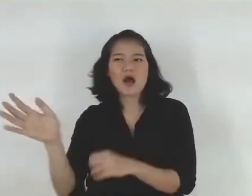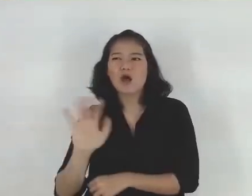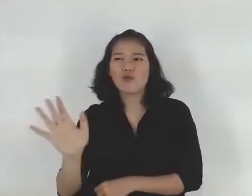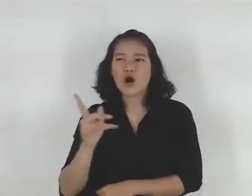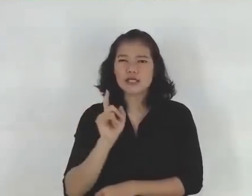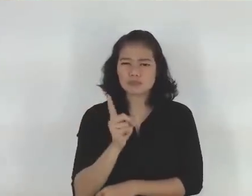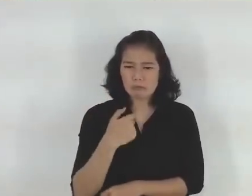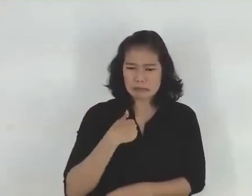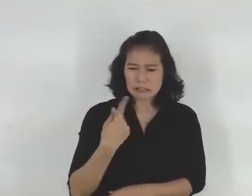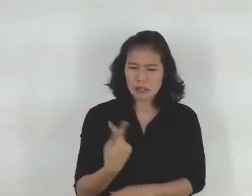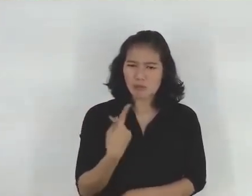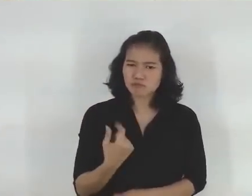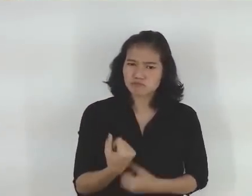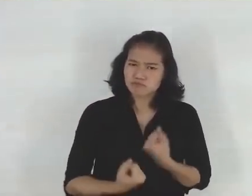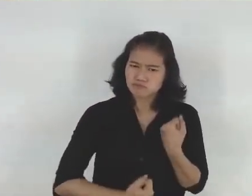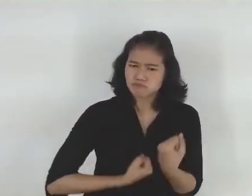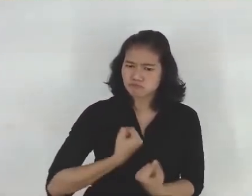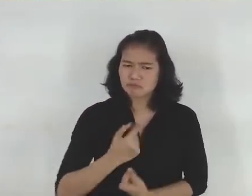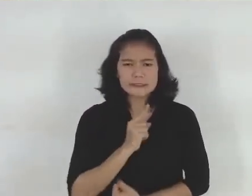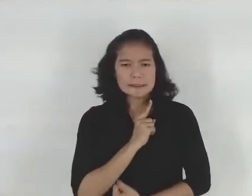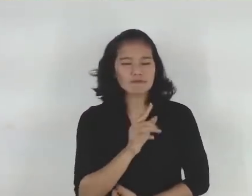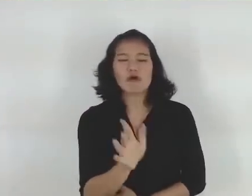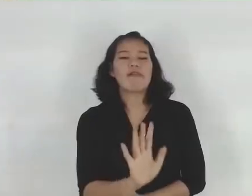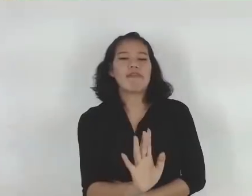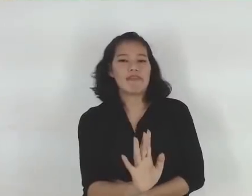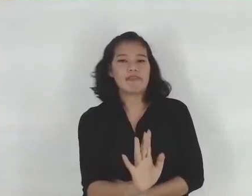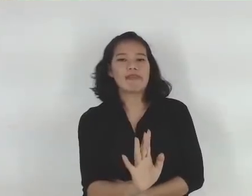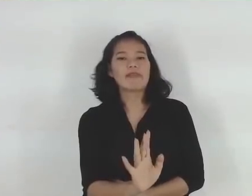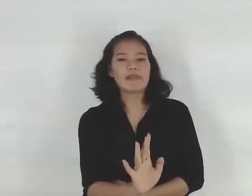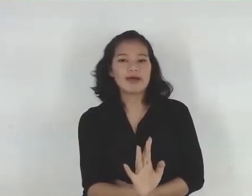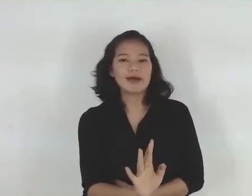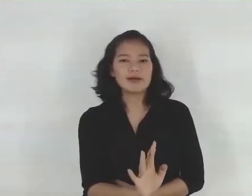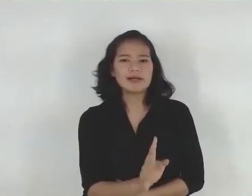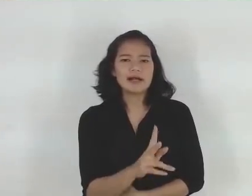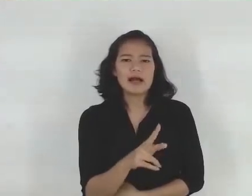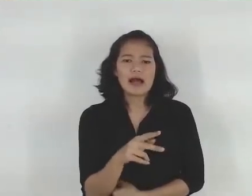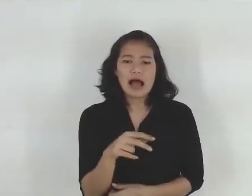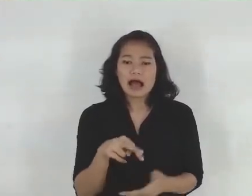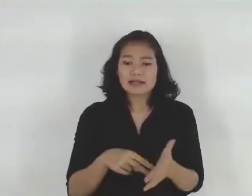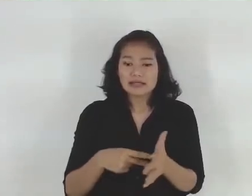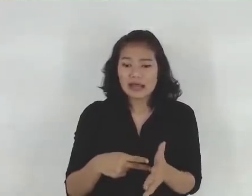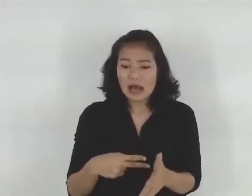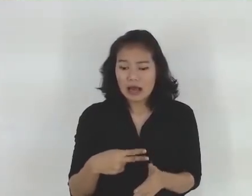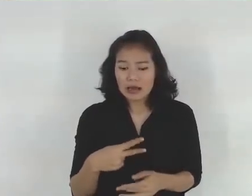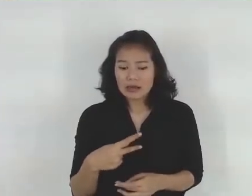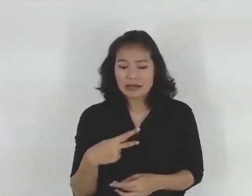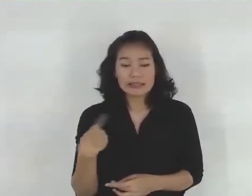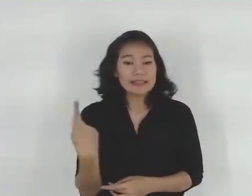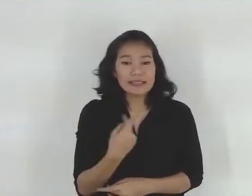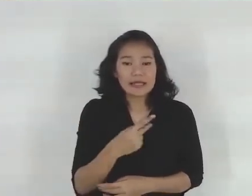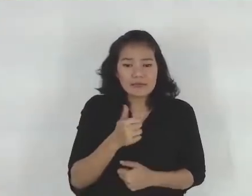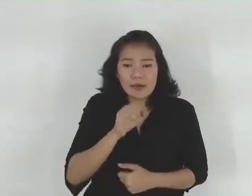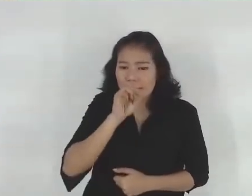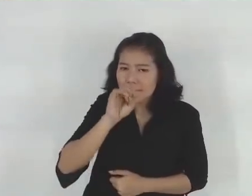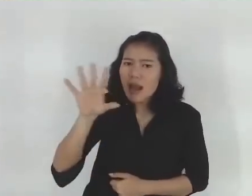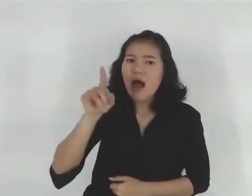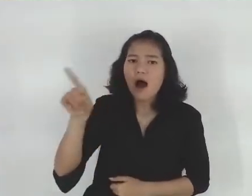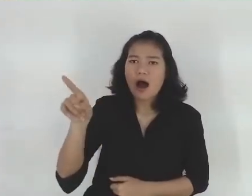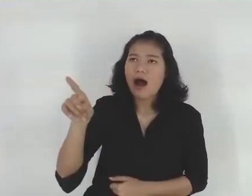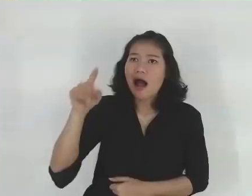jerih lelah kita sendiri yang akhirnya kita dimampukan menyebut Allah sebagai